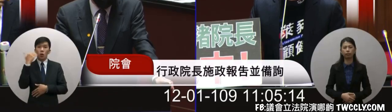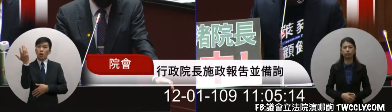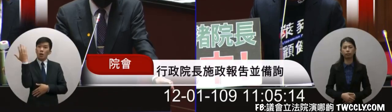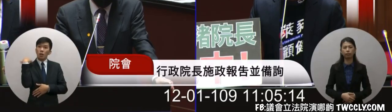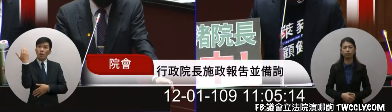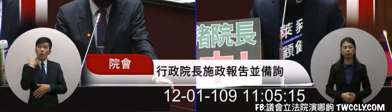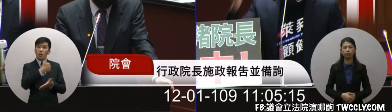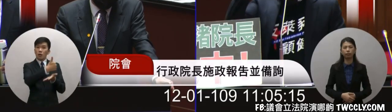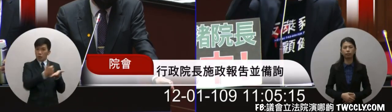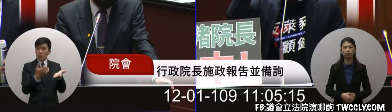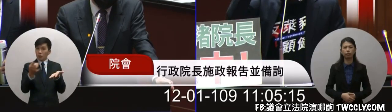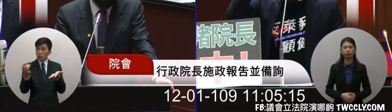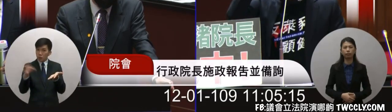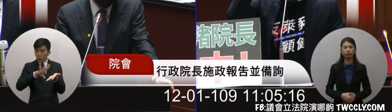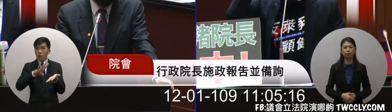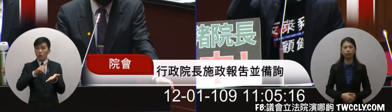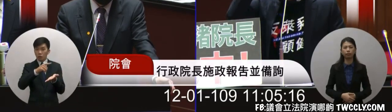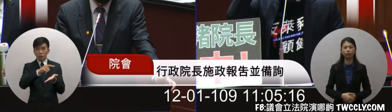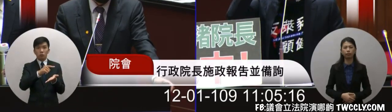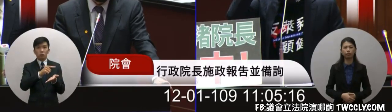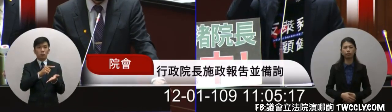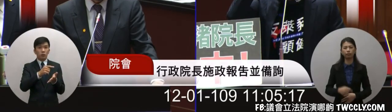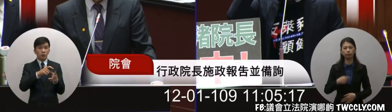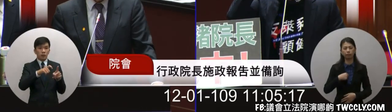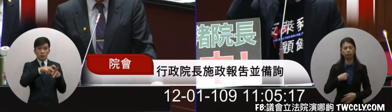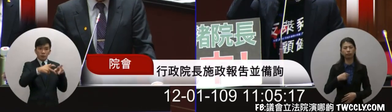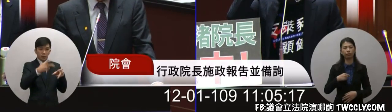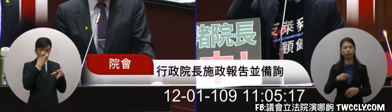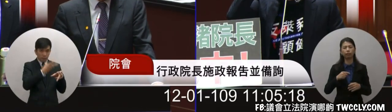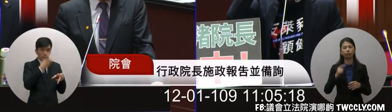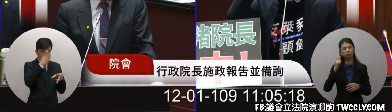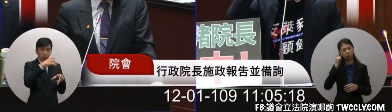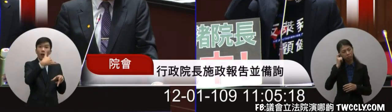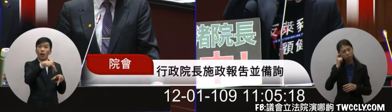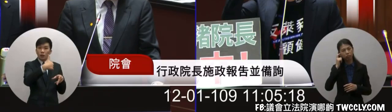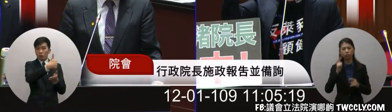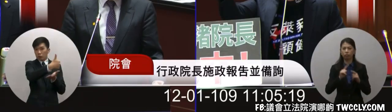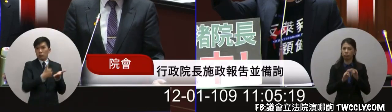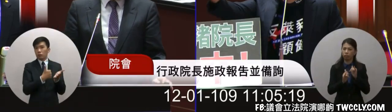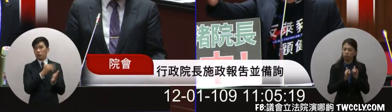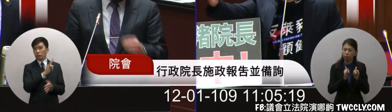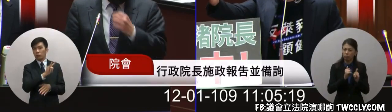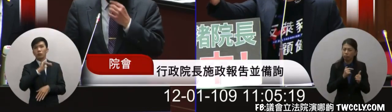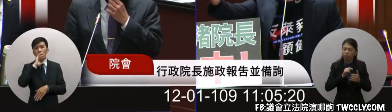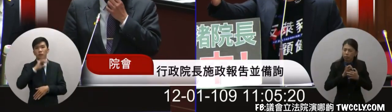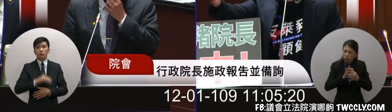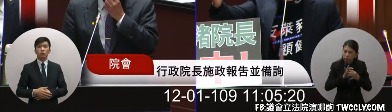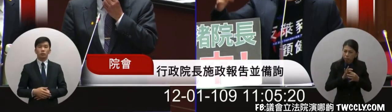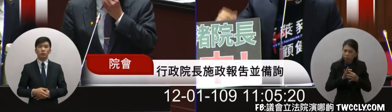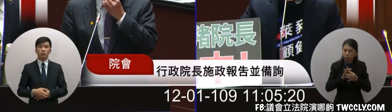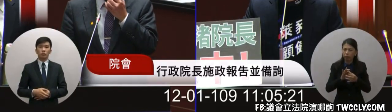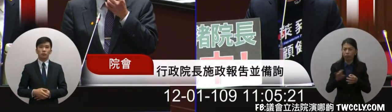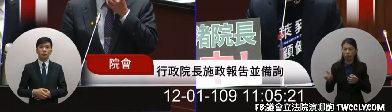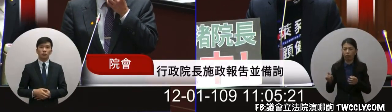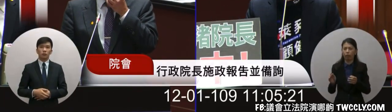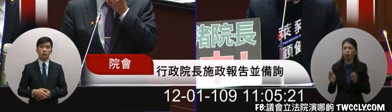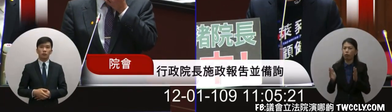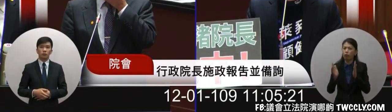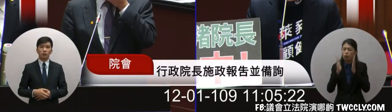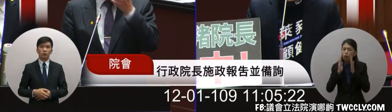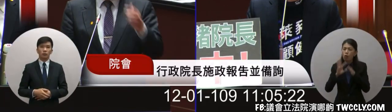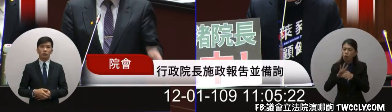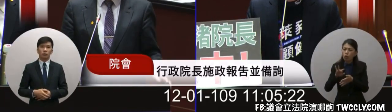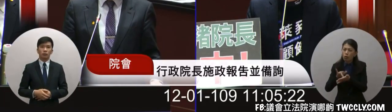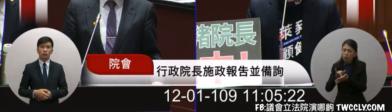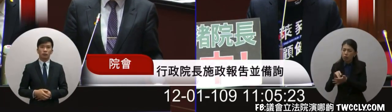厂前，我们就暂不进口。 部长，我想我们国人除了关心莱克多巴胺猪肉以外，还更重